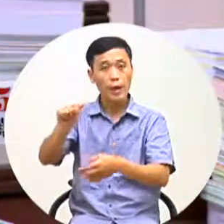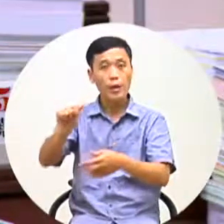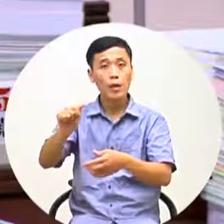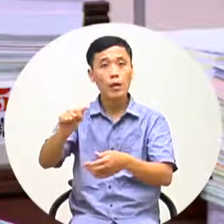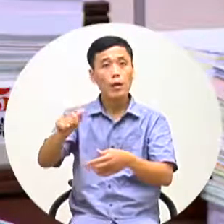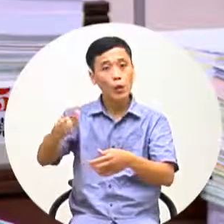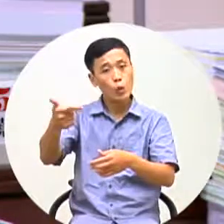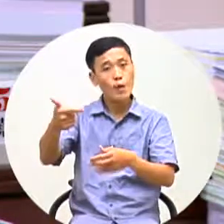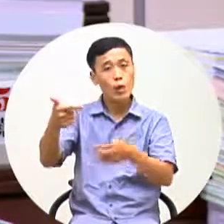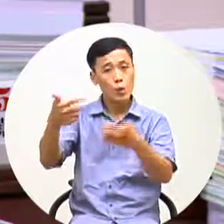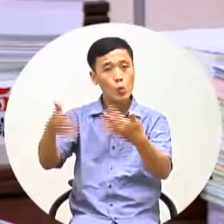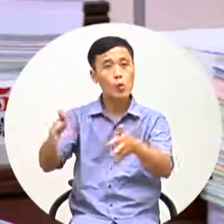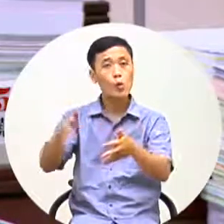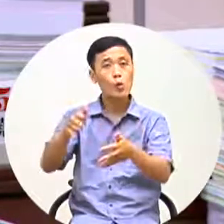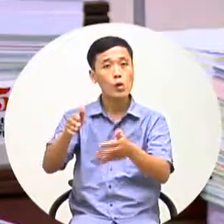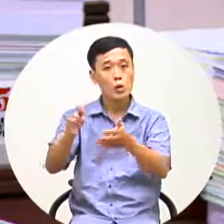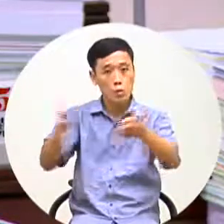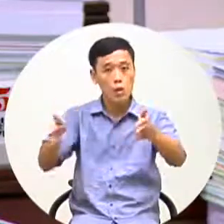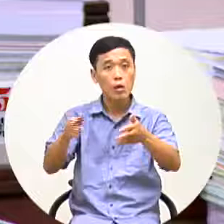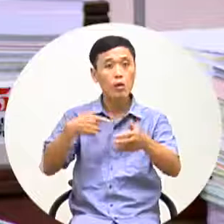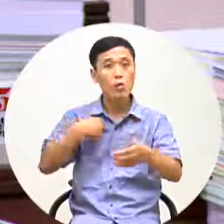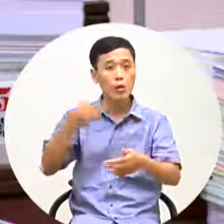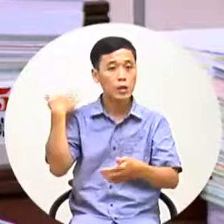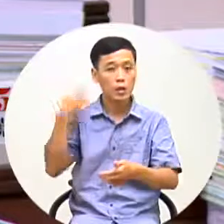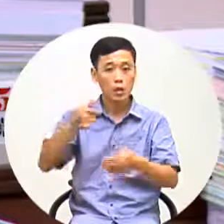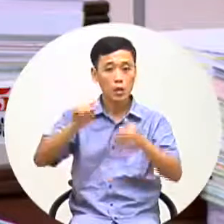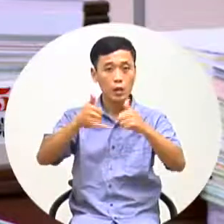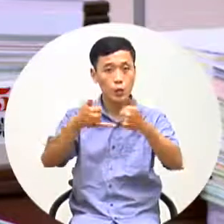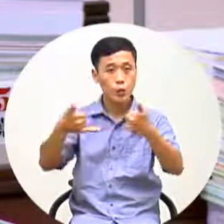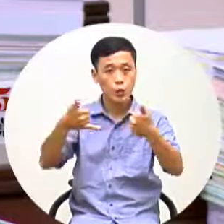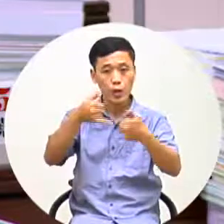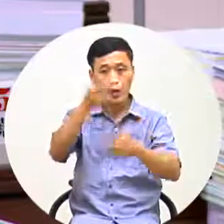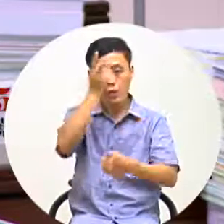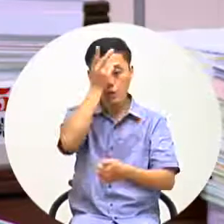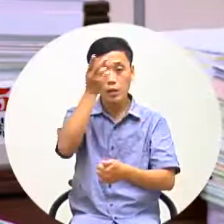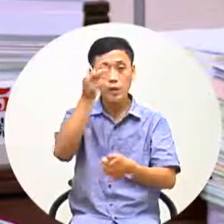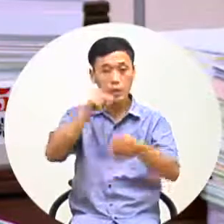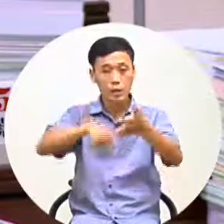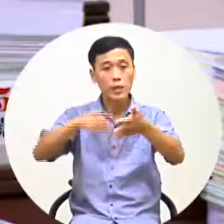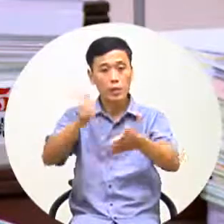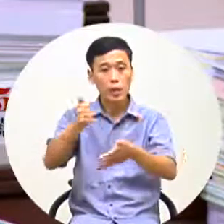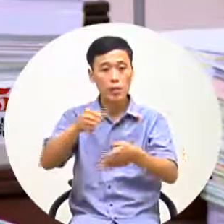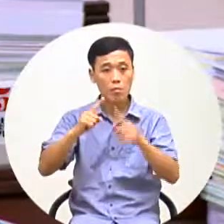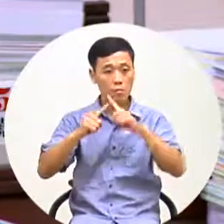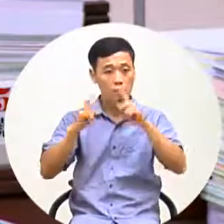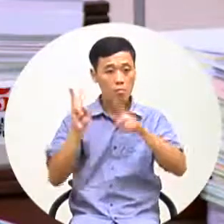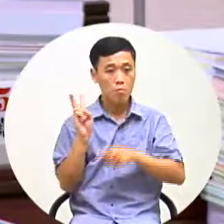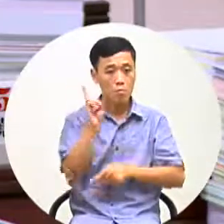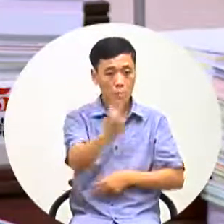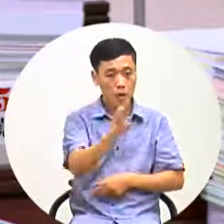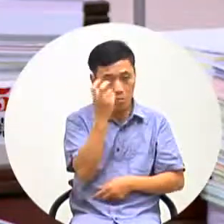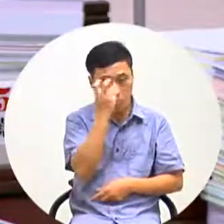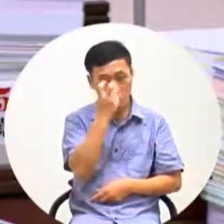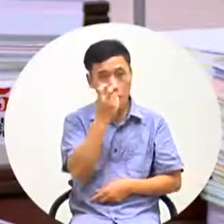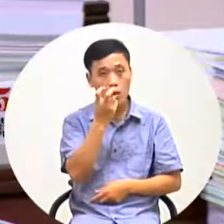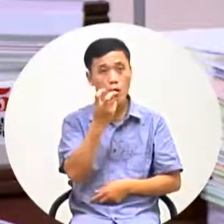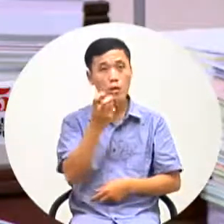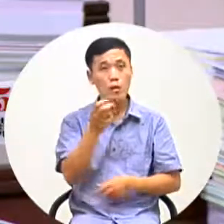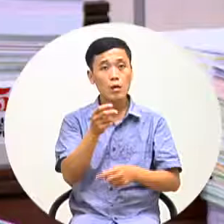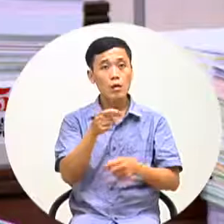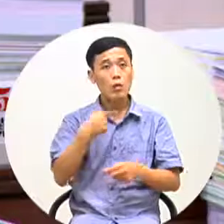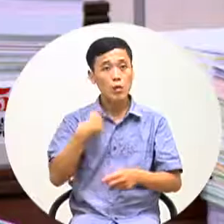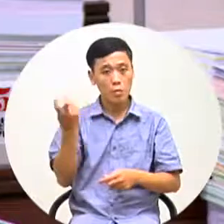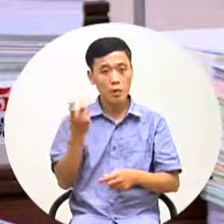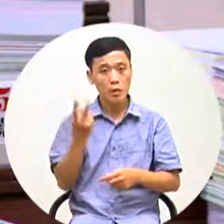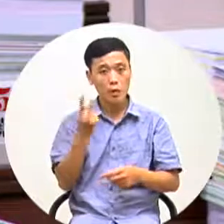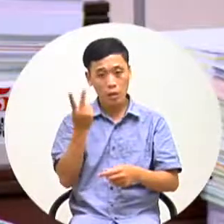这个一起会刊的嘛吼，我调工对我请你啊坐来遮啦，还两个人搁争取袂行吼，我两个都包起来啦，都感觉高雄港